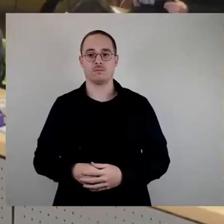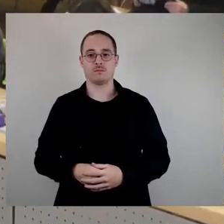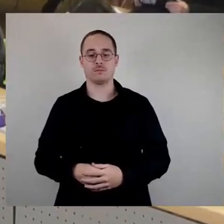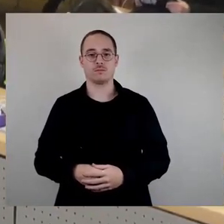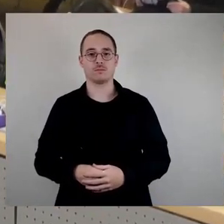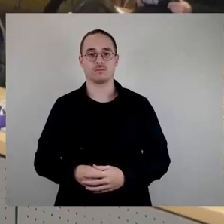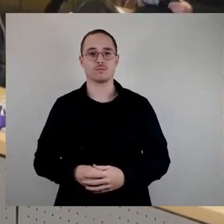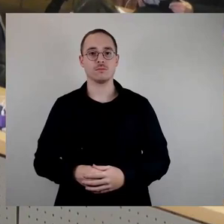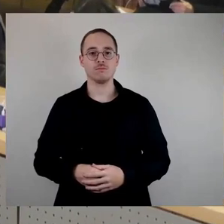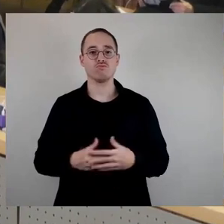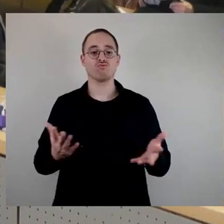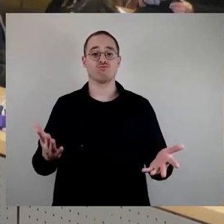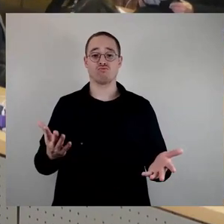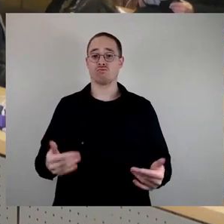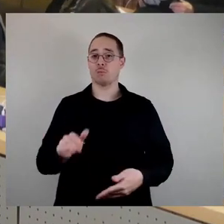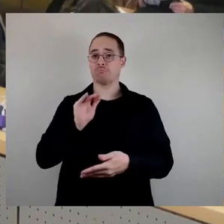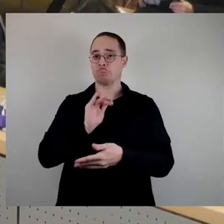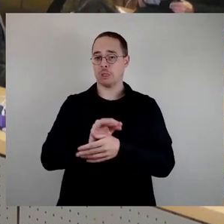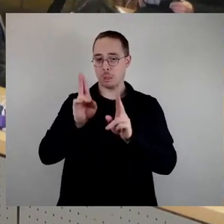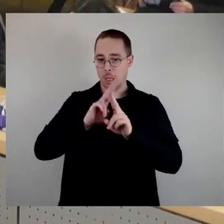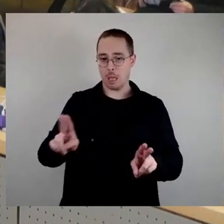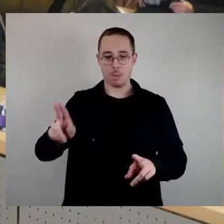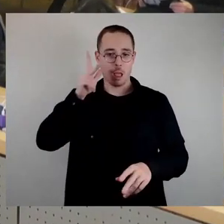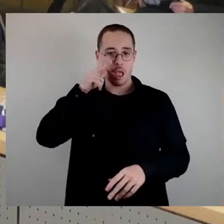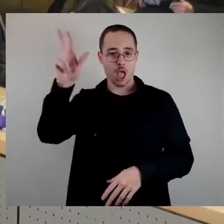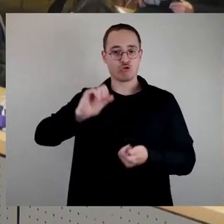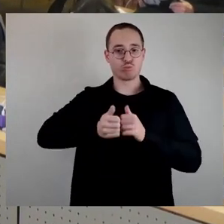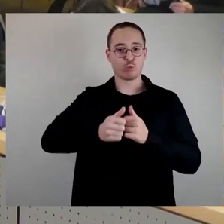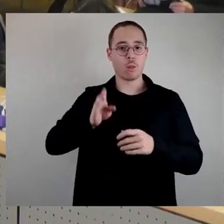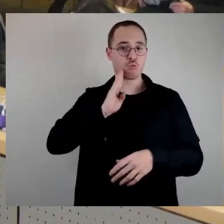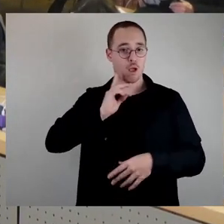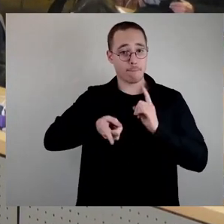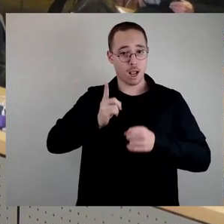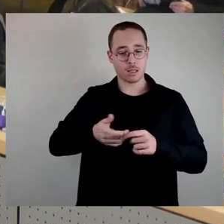Ja, sehr geehrter Herr Sportbürgermeister, liebe Kolleginnen und Kollegen,